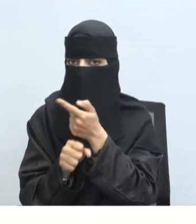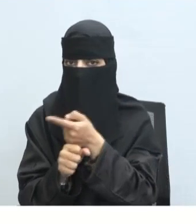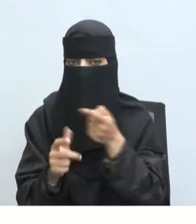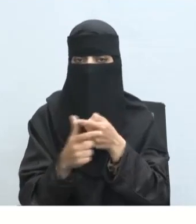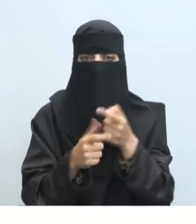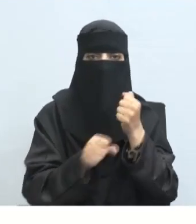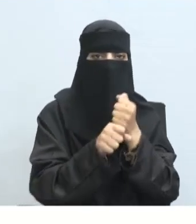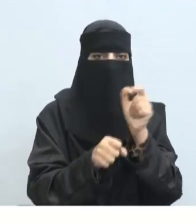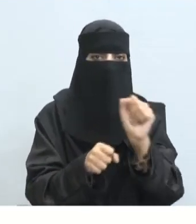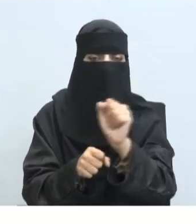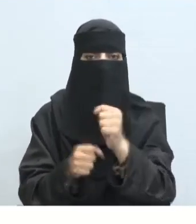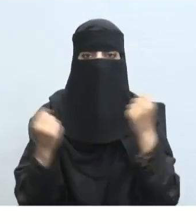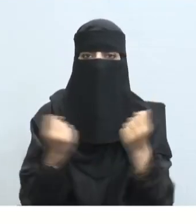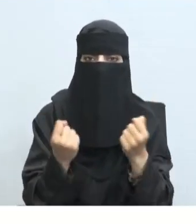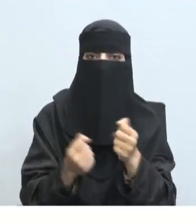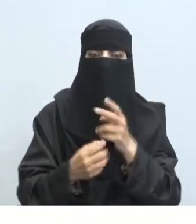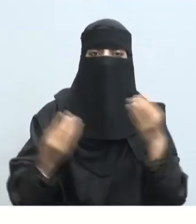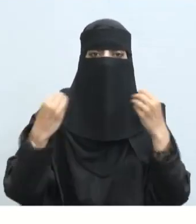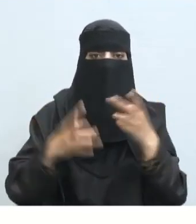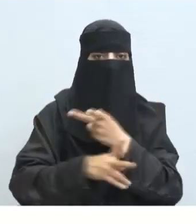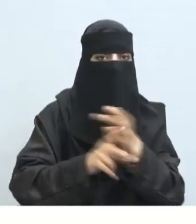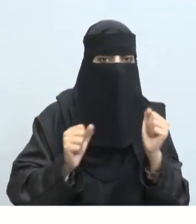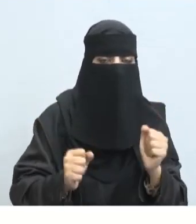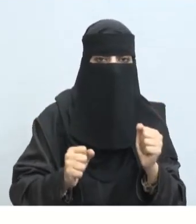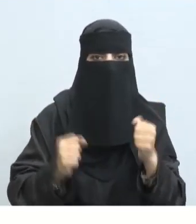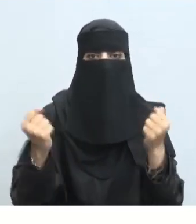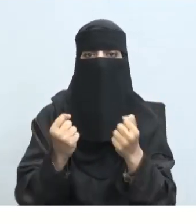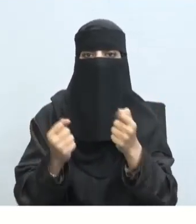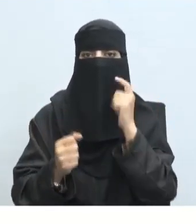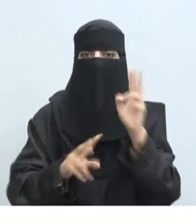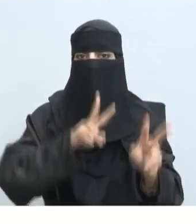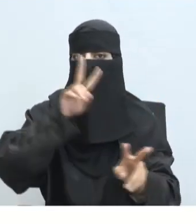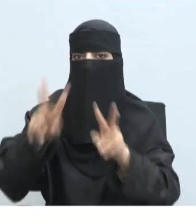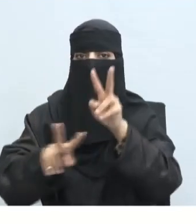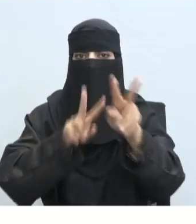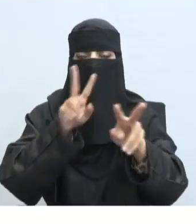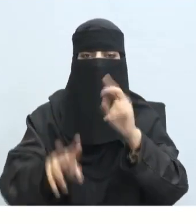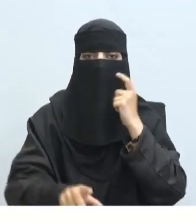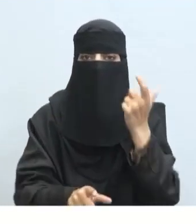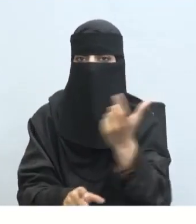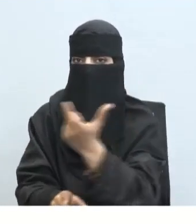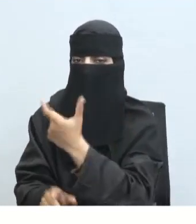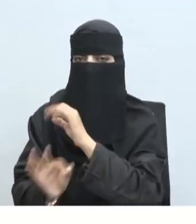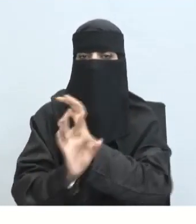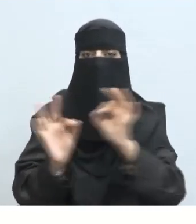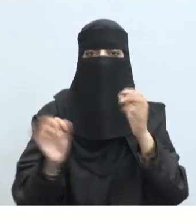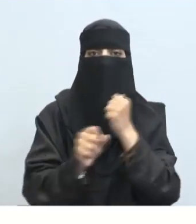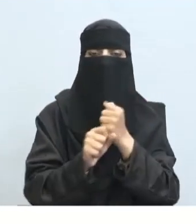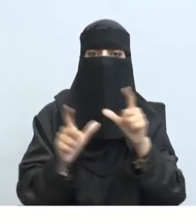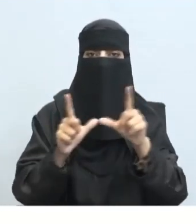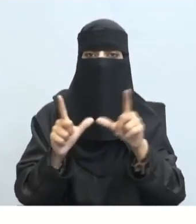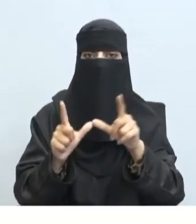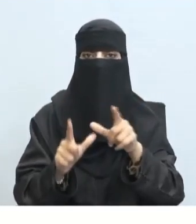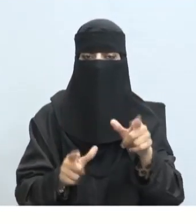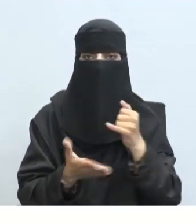بين العمليات ما بين الانشطه ما بين اللجان وبالتالي قد تشرف على جميع الوظائف التي تنظمها اللجان